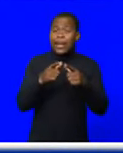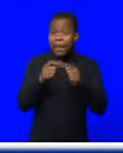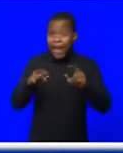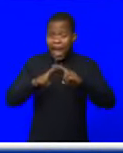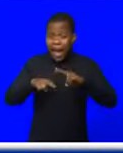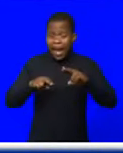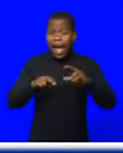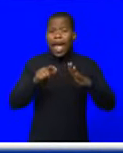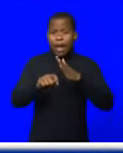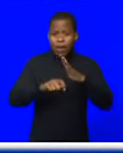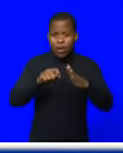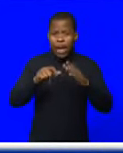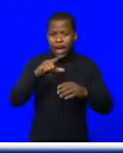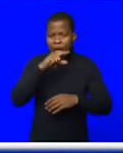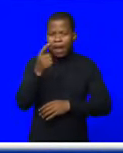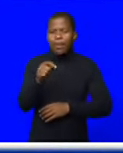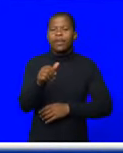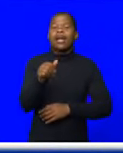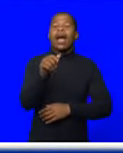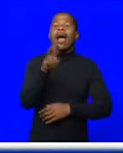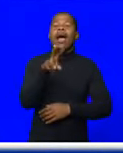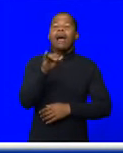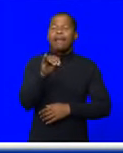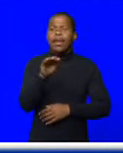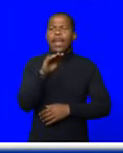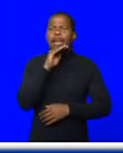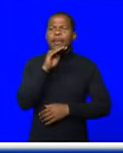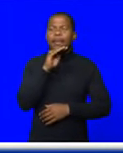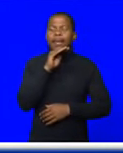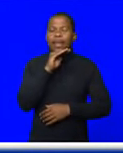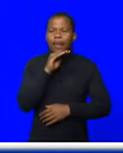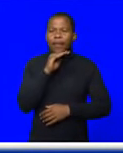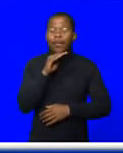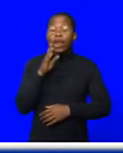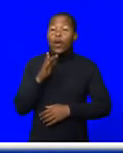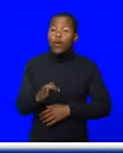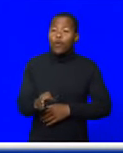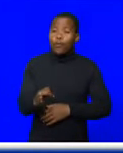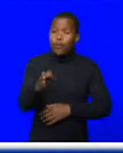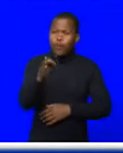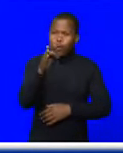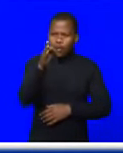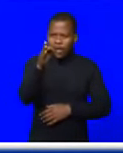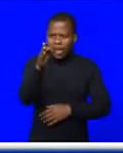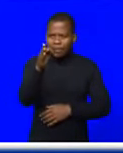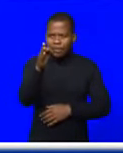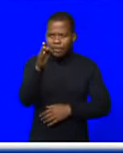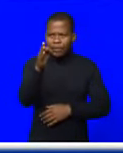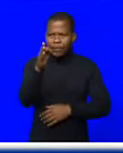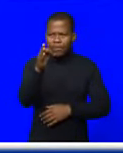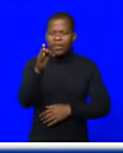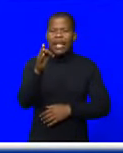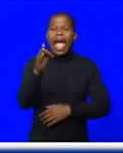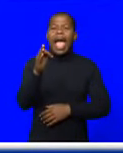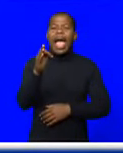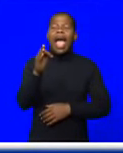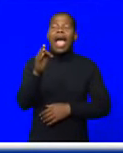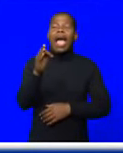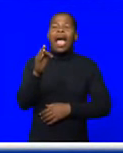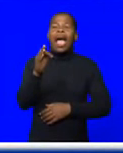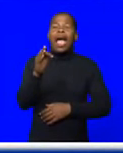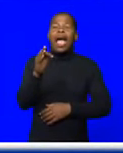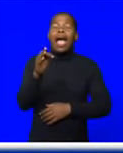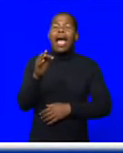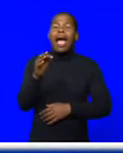sitaba abantu laba tawukhona ukuthenisa sihambe sithi fune la ikakhulu etigangeni lapho titholakala